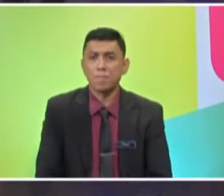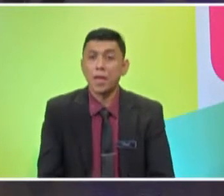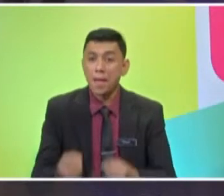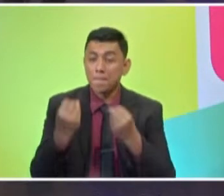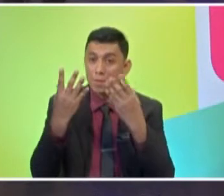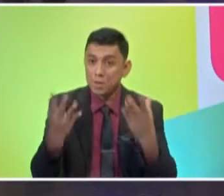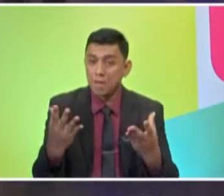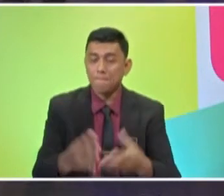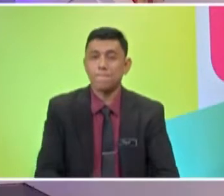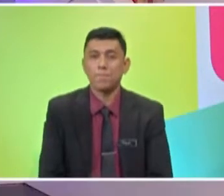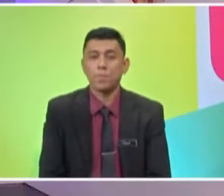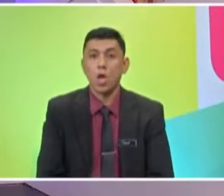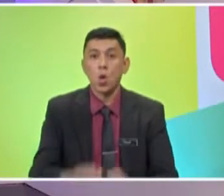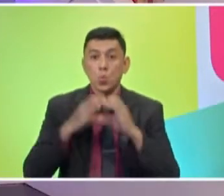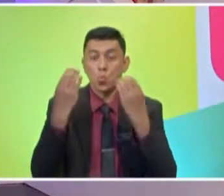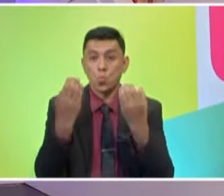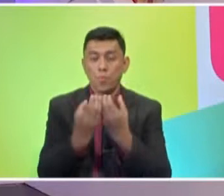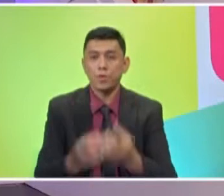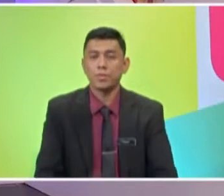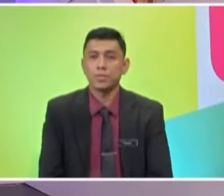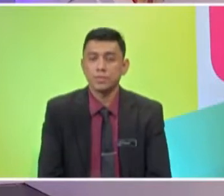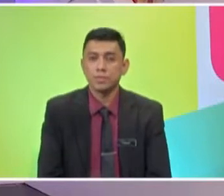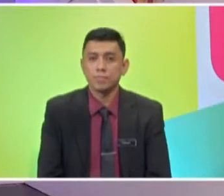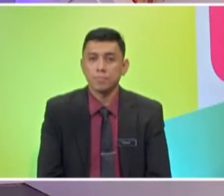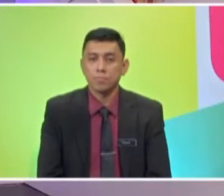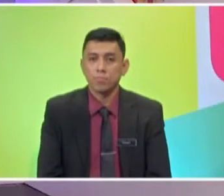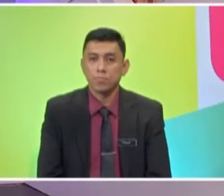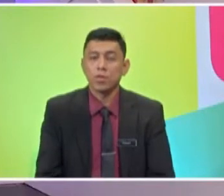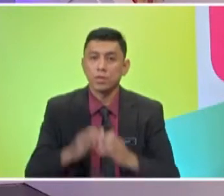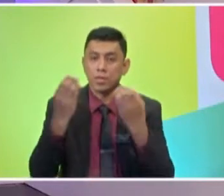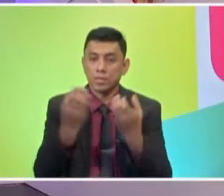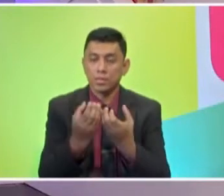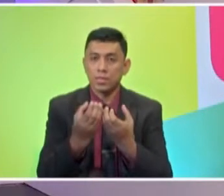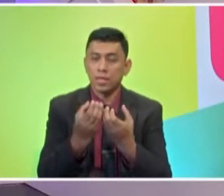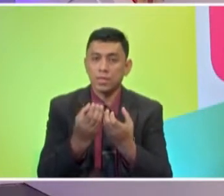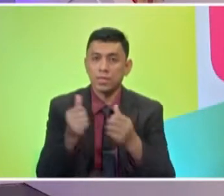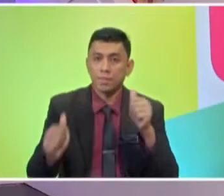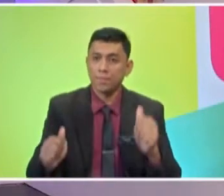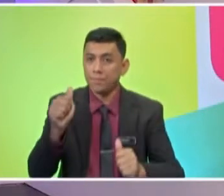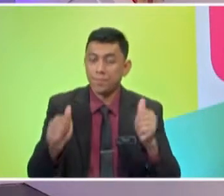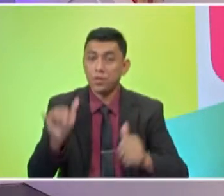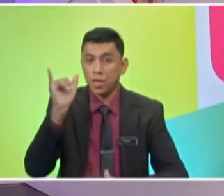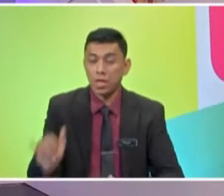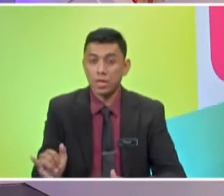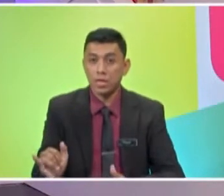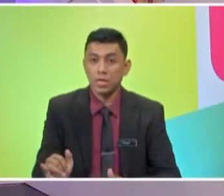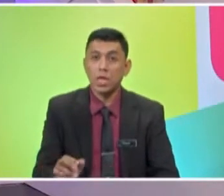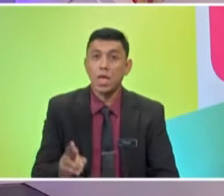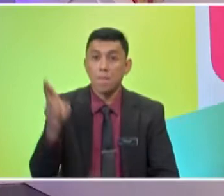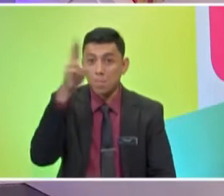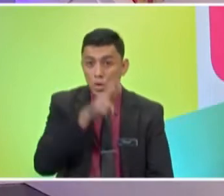beberapa kumpulan. Okey, di antaranya ialah kumpulan kenderaan yang beroda